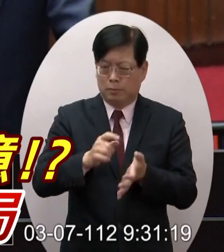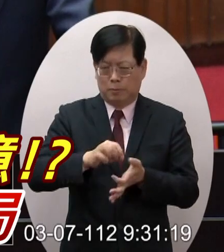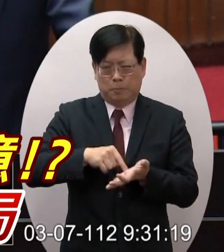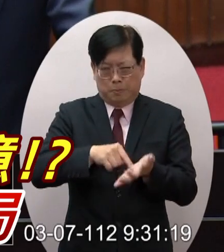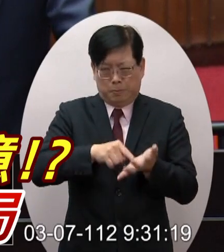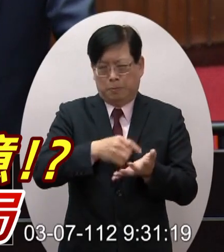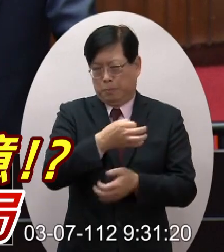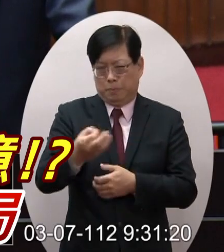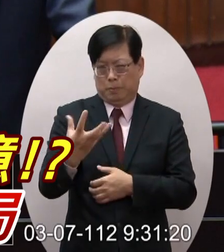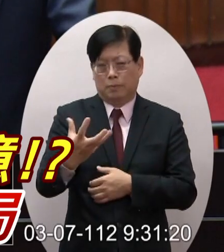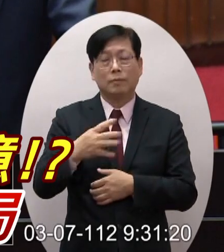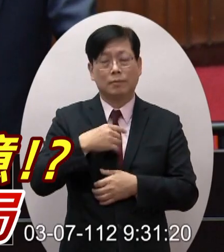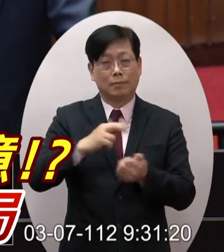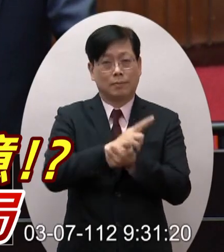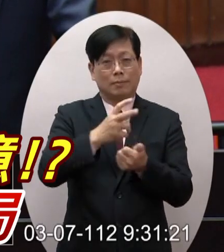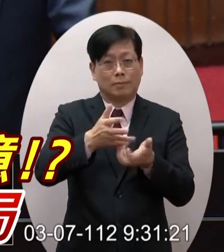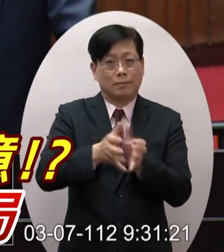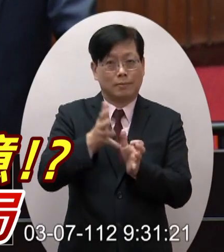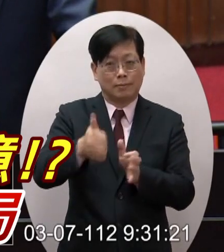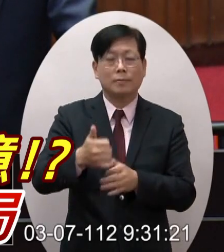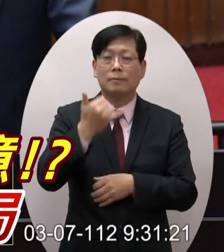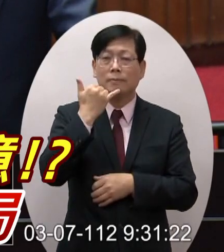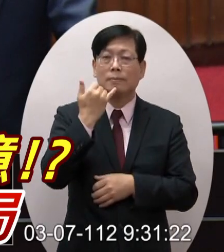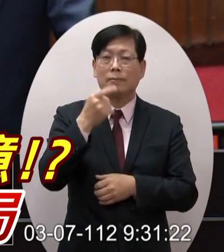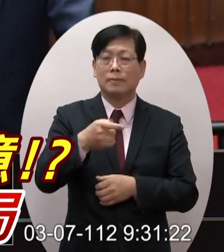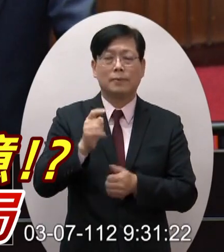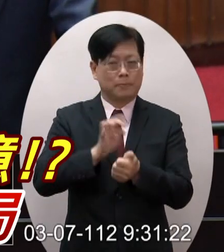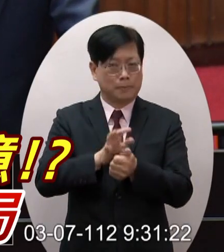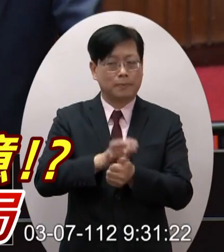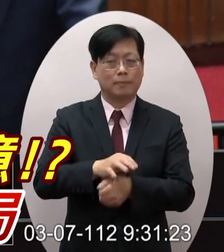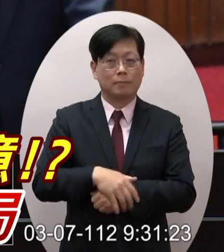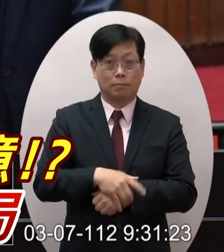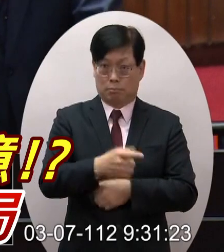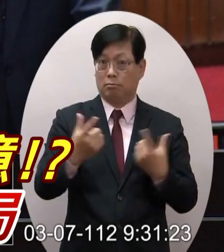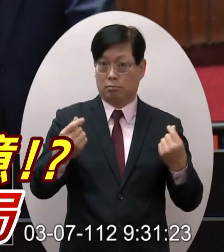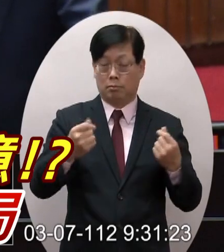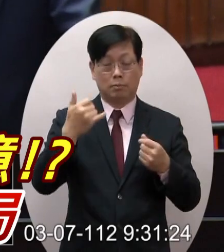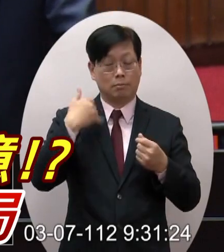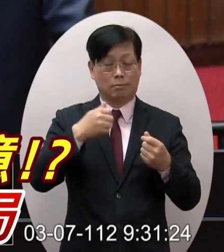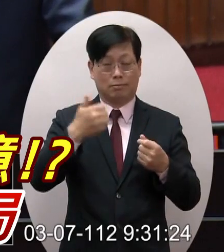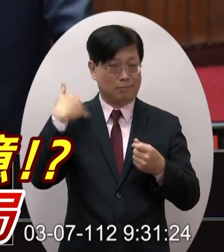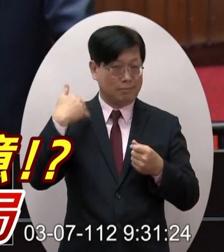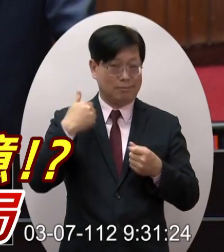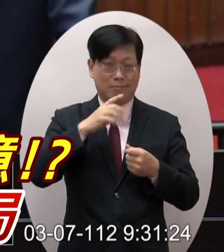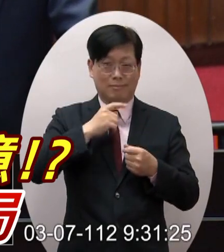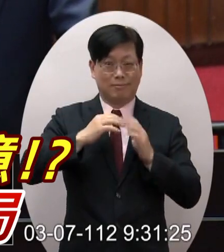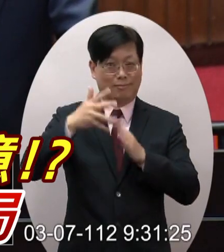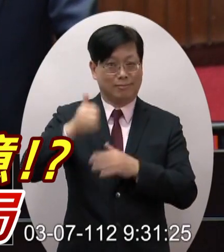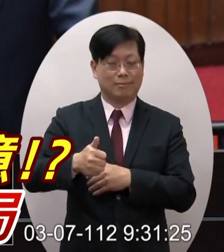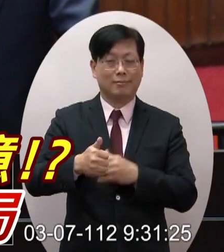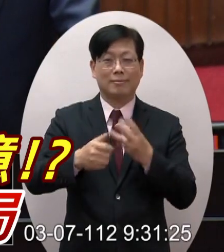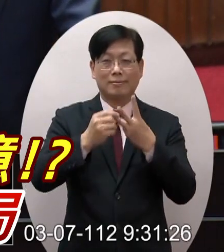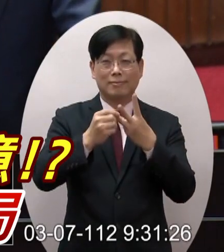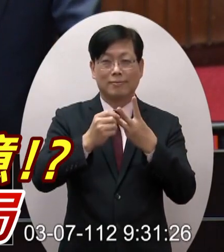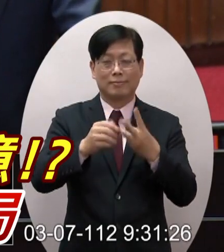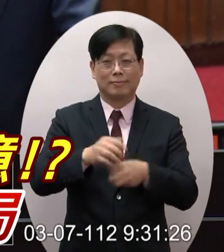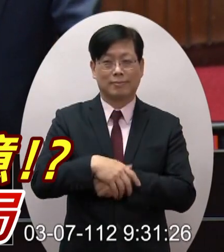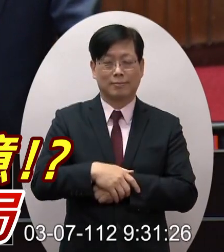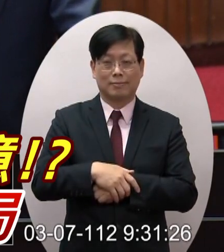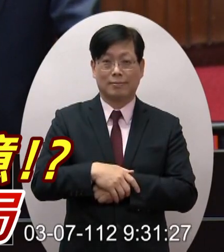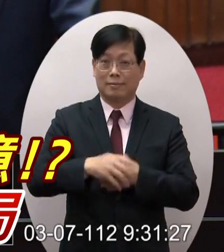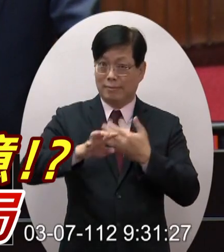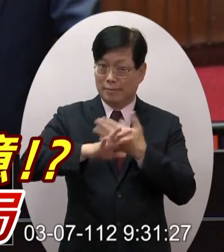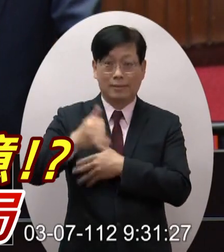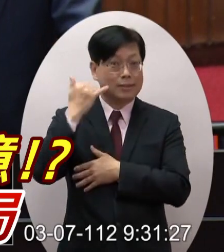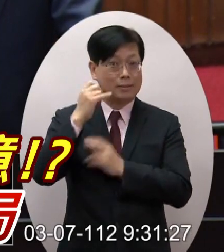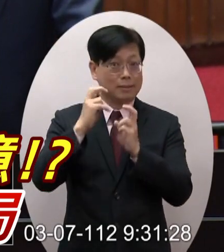争取。我们也希望林部长可以在这个部分帮忙，您也是我们基隆的大家长。第三个部分，在相关